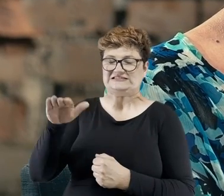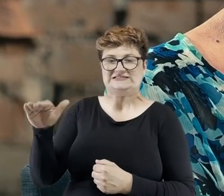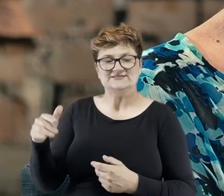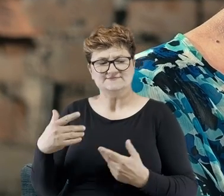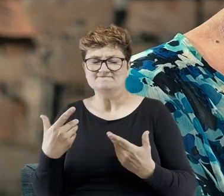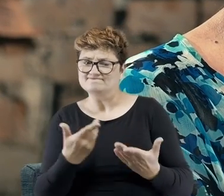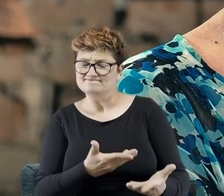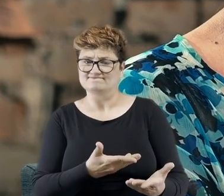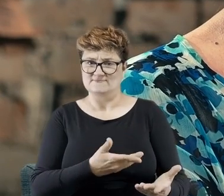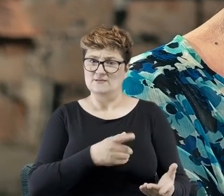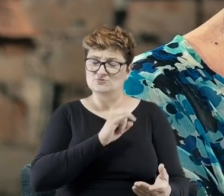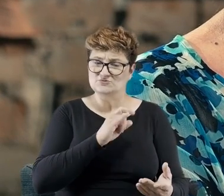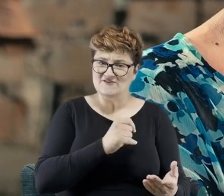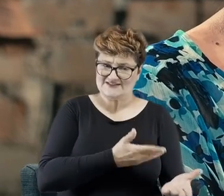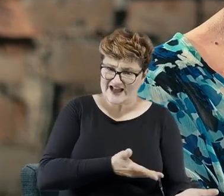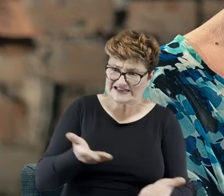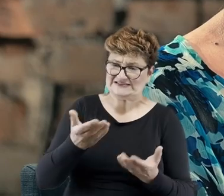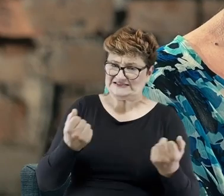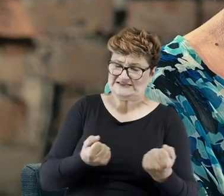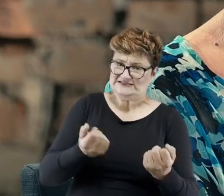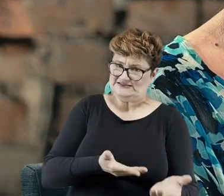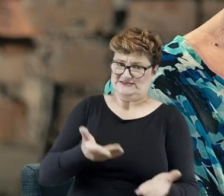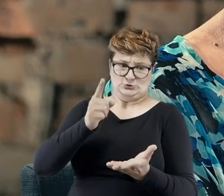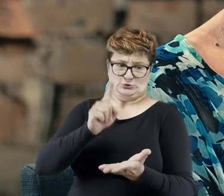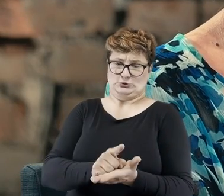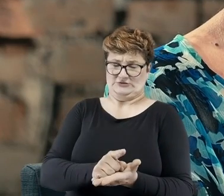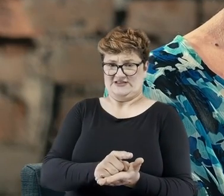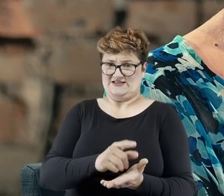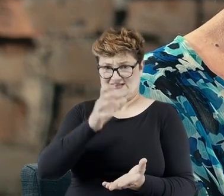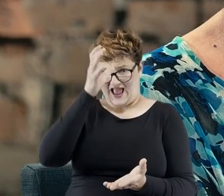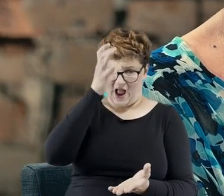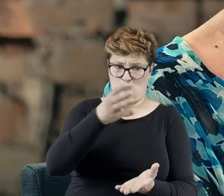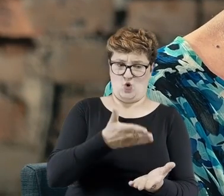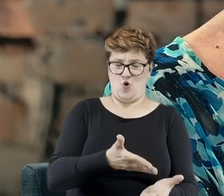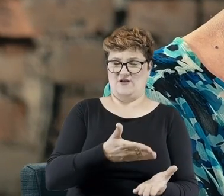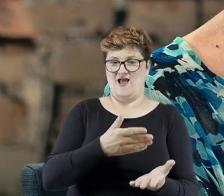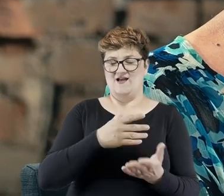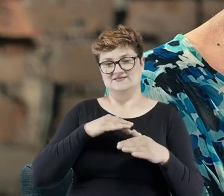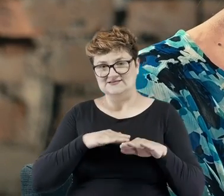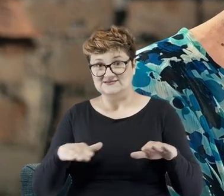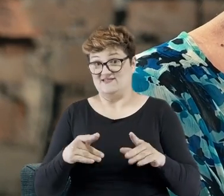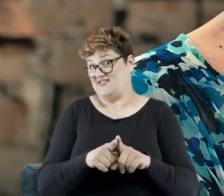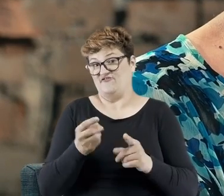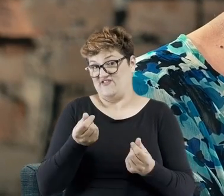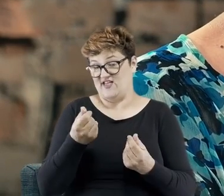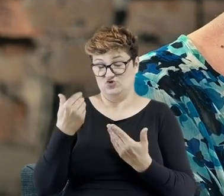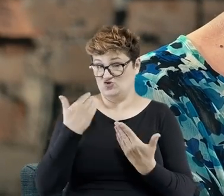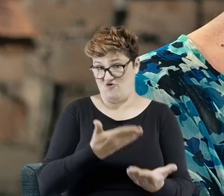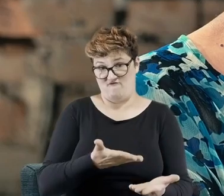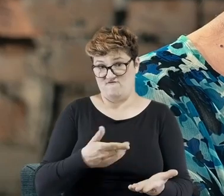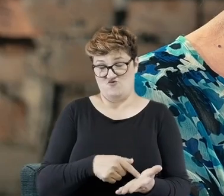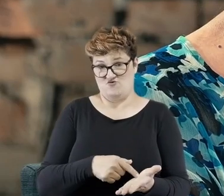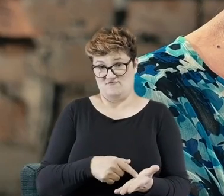też jakby umożliwić Przybyszewski sukces autorski, sceniczny, no też finansowy, tak?